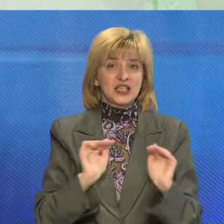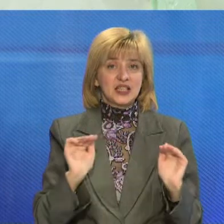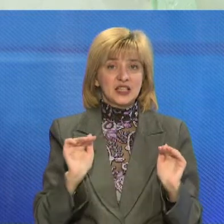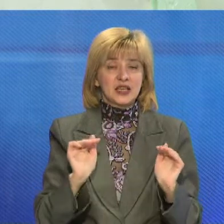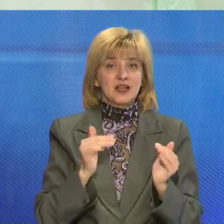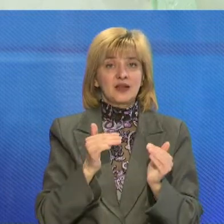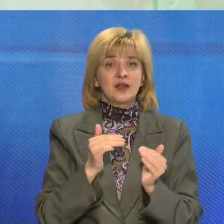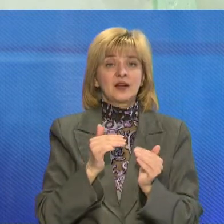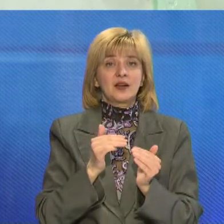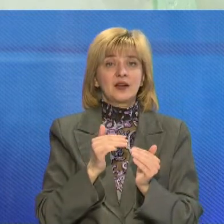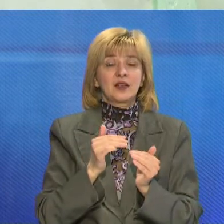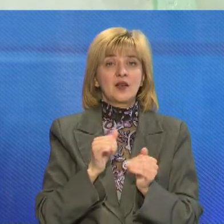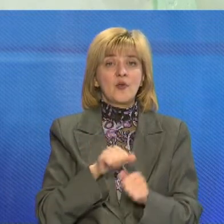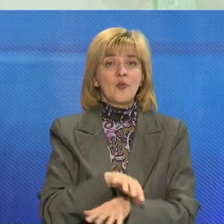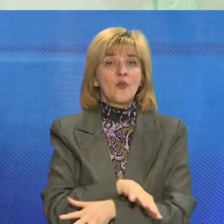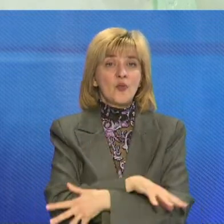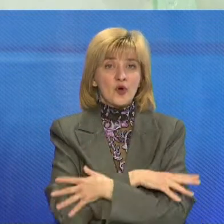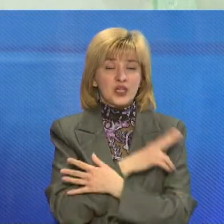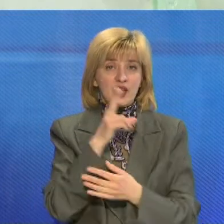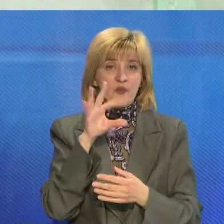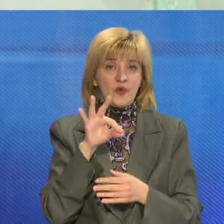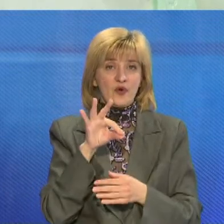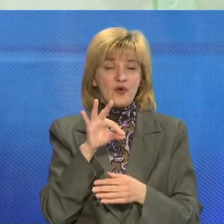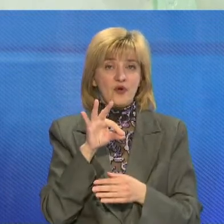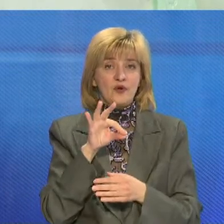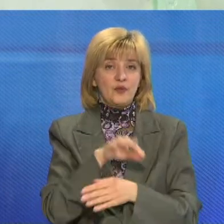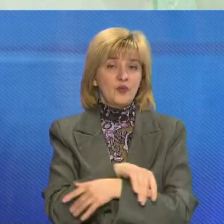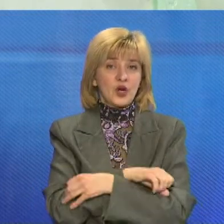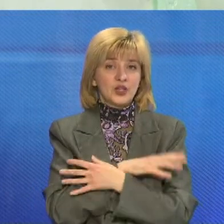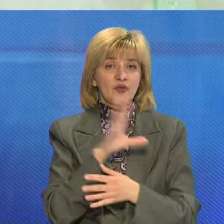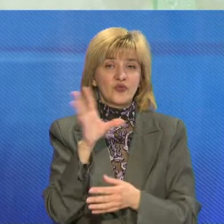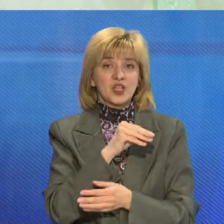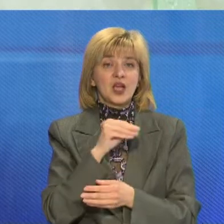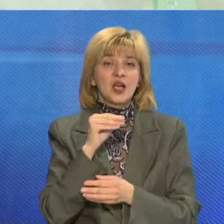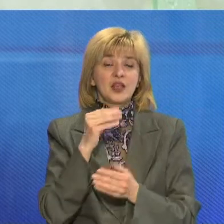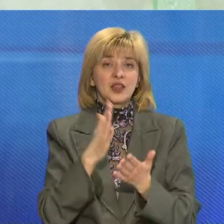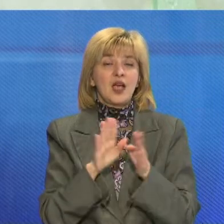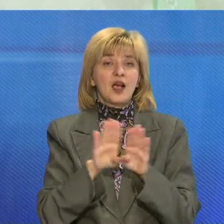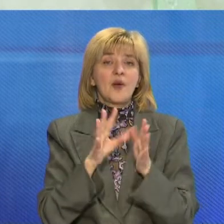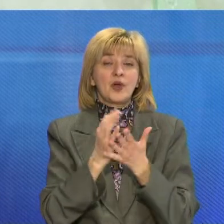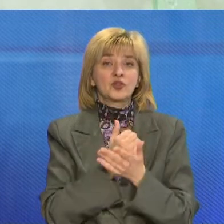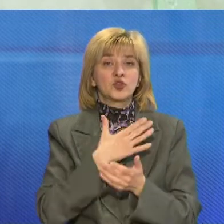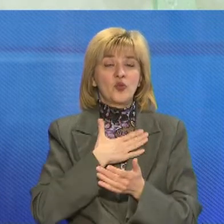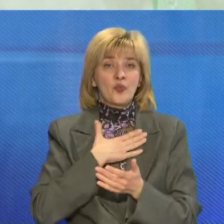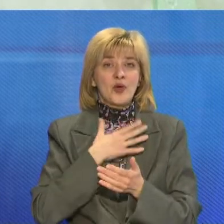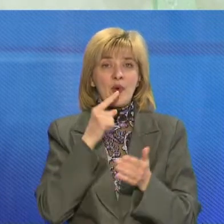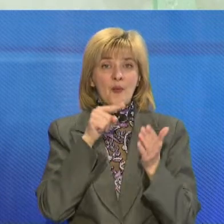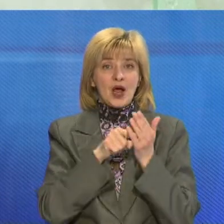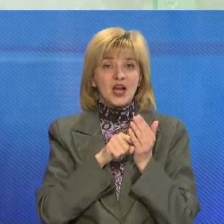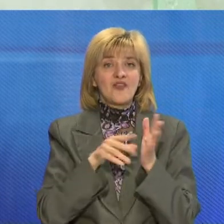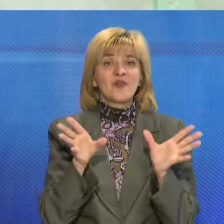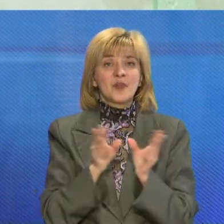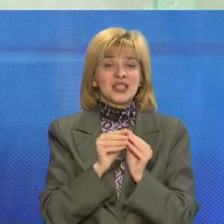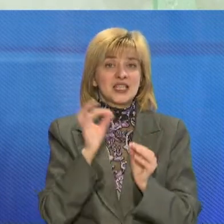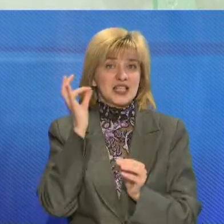То мурашки идут по коже у всех. И так уж получилось, что мы, белорусская группа, попали в этот музей гетто вместе с немецкой